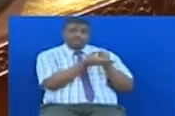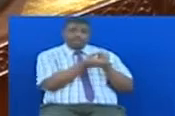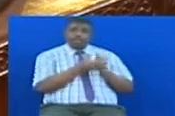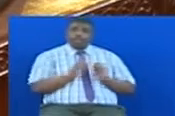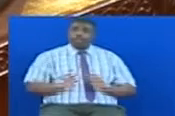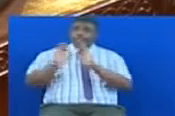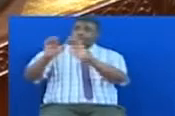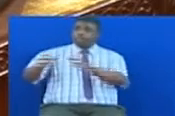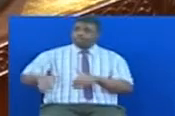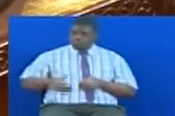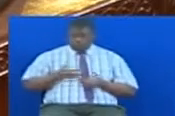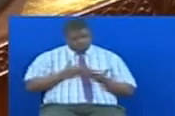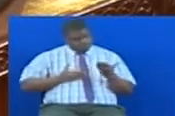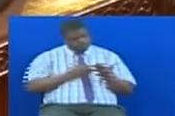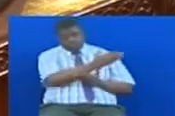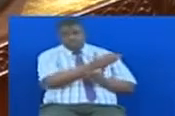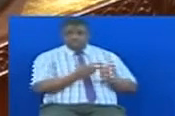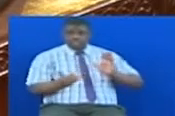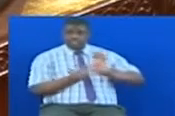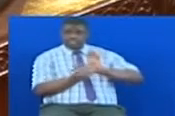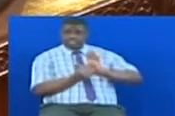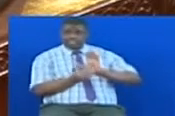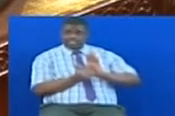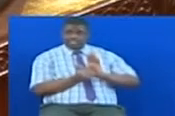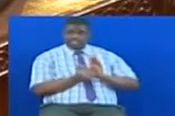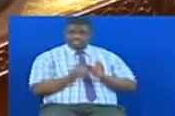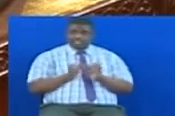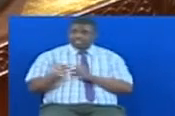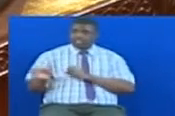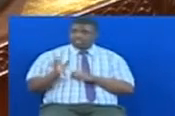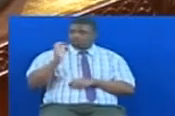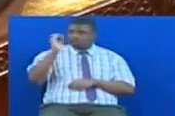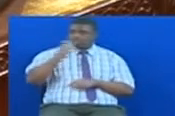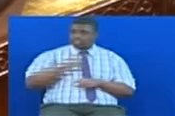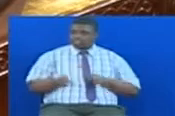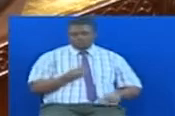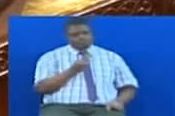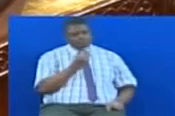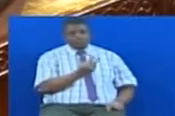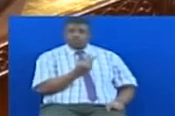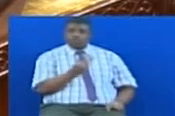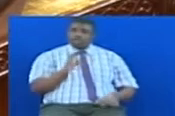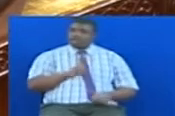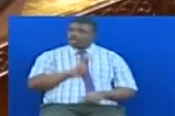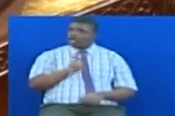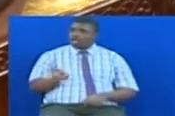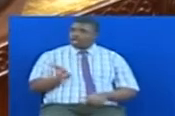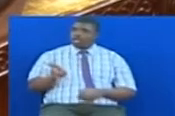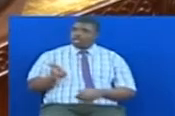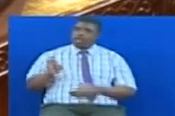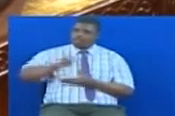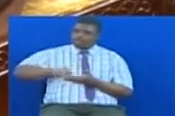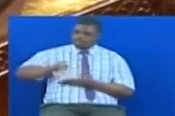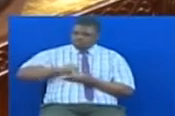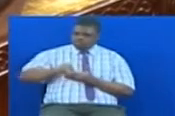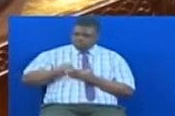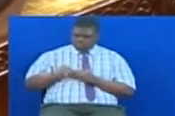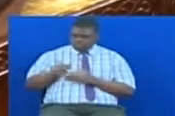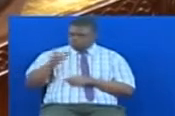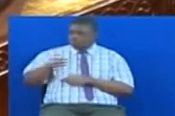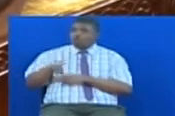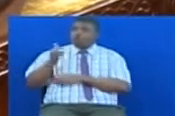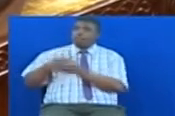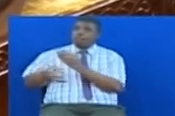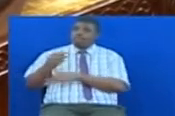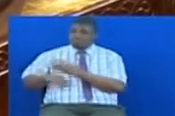liliweza kupitisha ile sheria ya tengeo la 2% katika halmashauri zetu kwa kundi la watu wenye ulemavu,